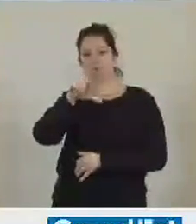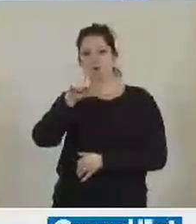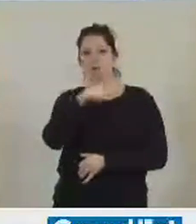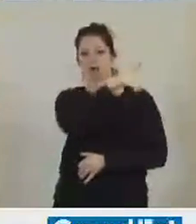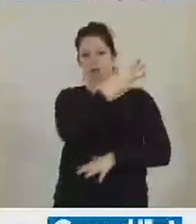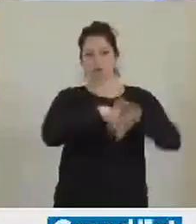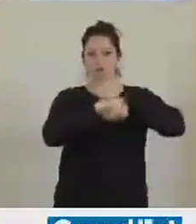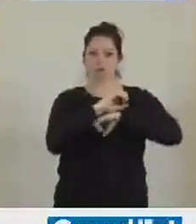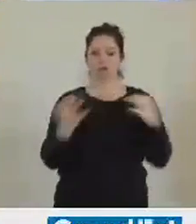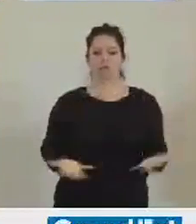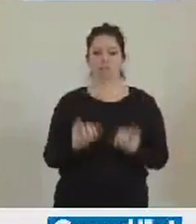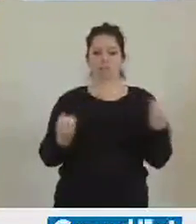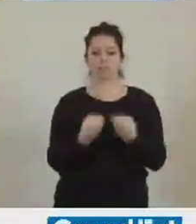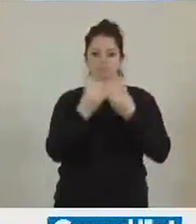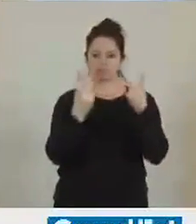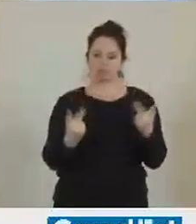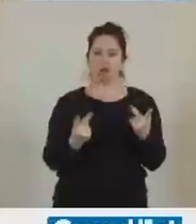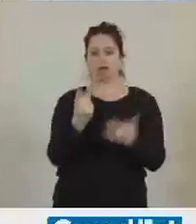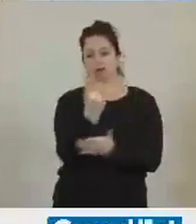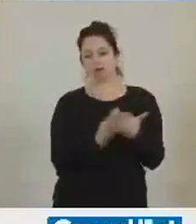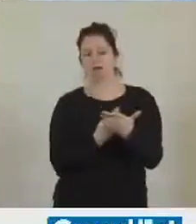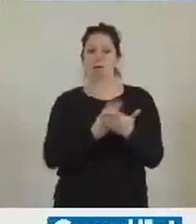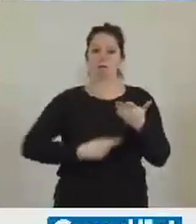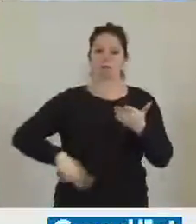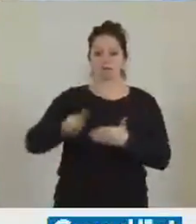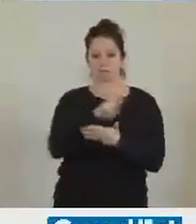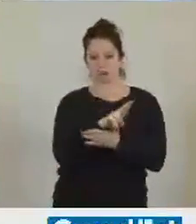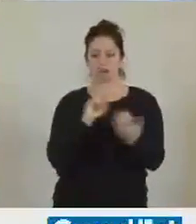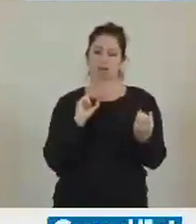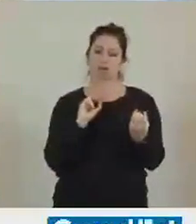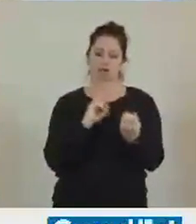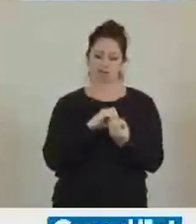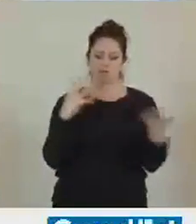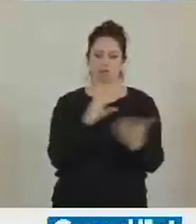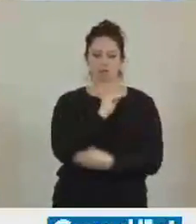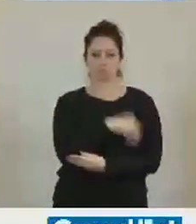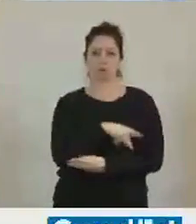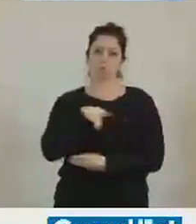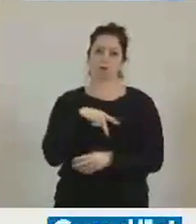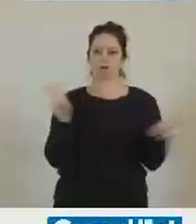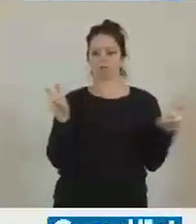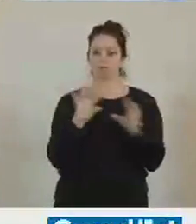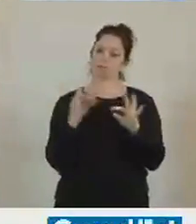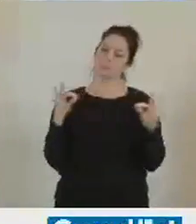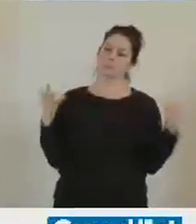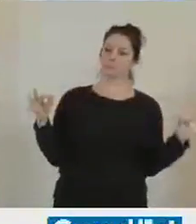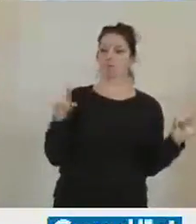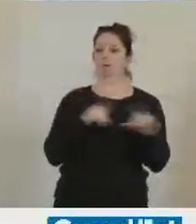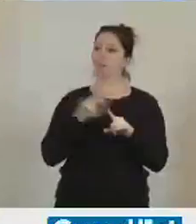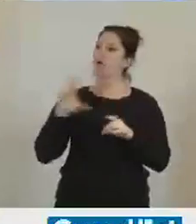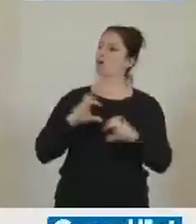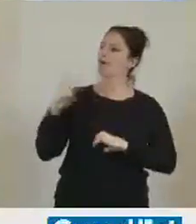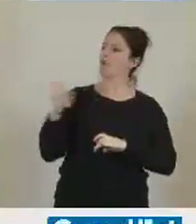du schéma régional de développement du sport. Je n'aurai pas comme mes collègues de citations ou de proverbes pour terminer,